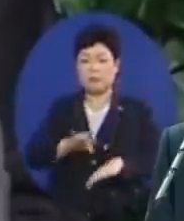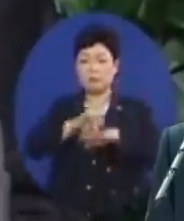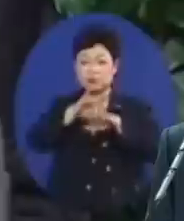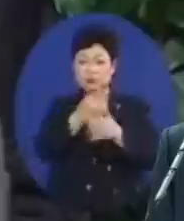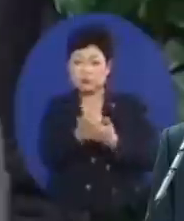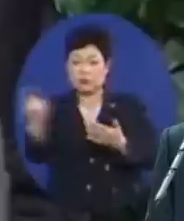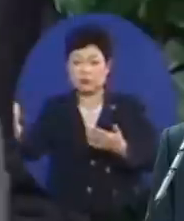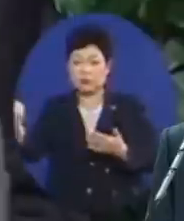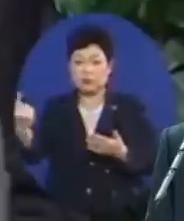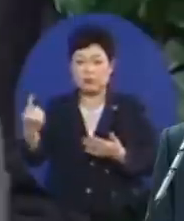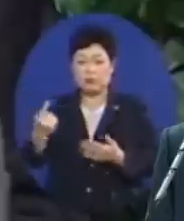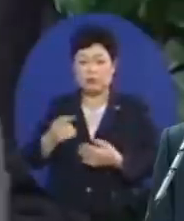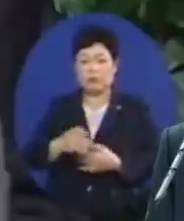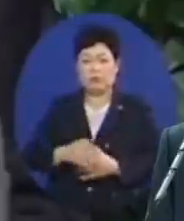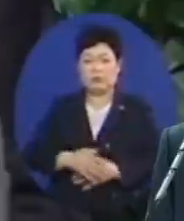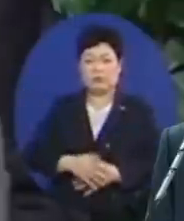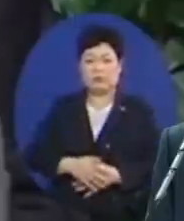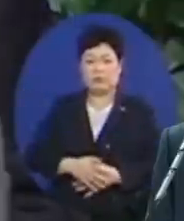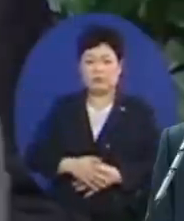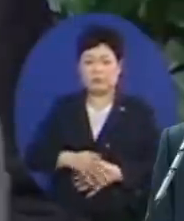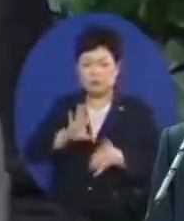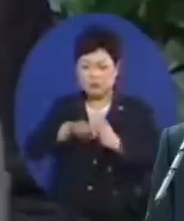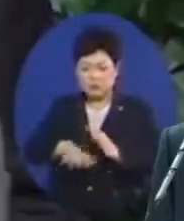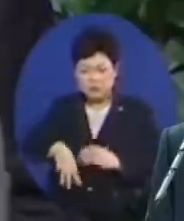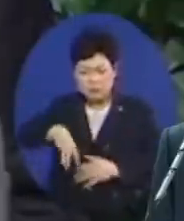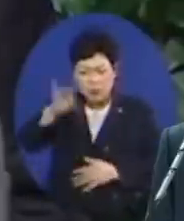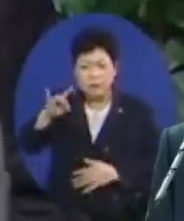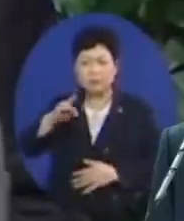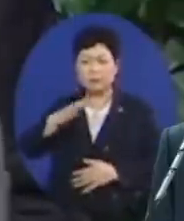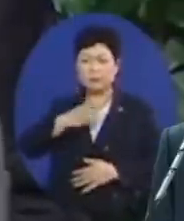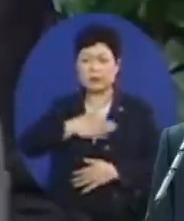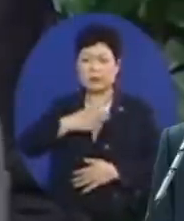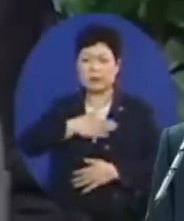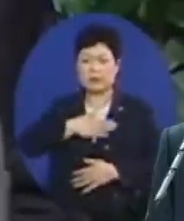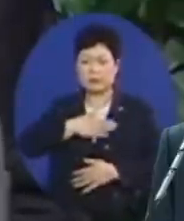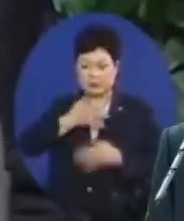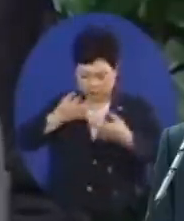귀신이 나오더라고요. 난 그때 처음 내가